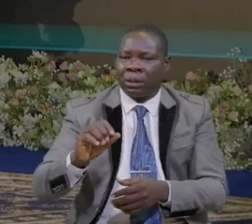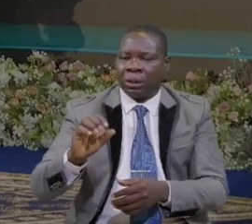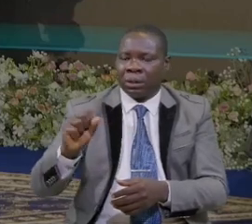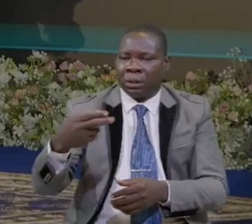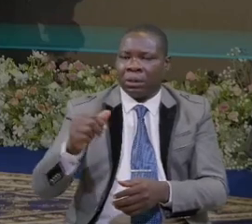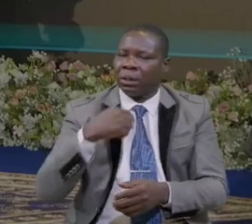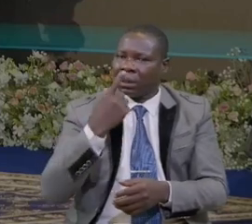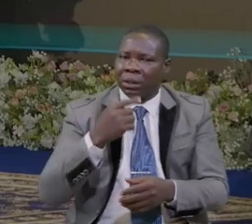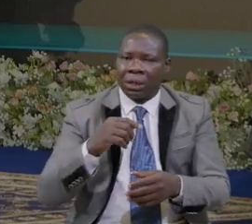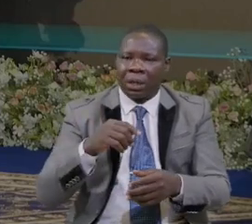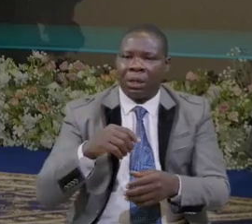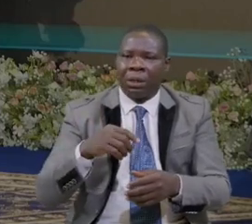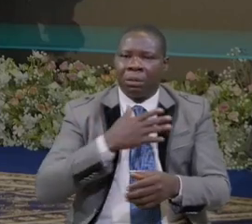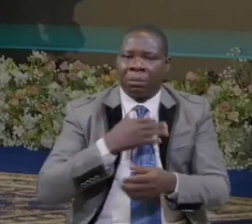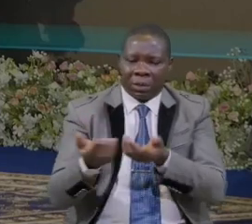monsieur, je suis là.